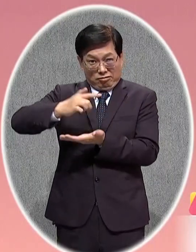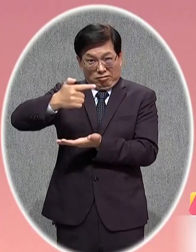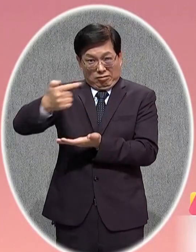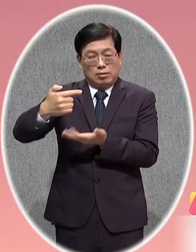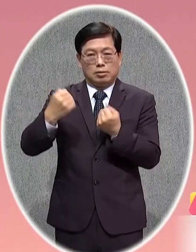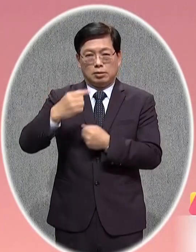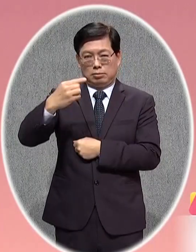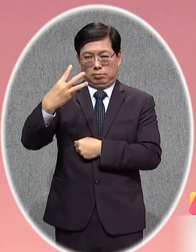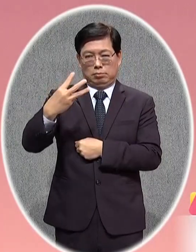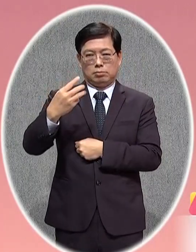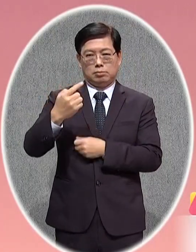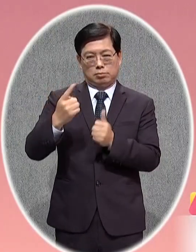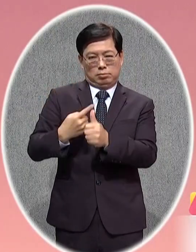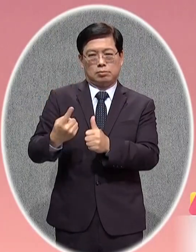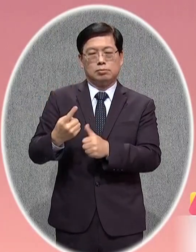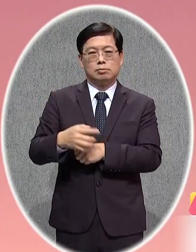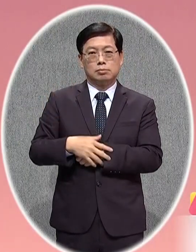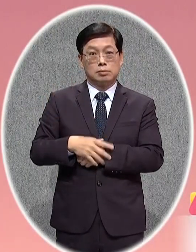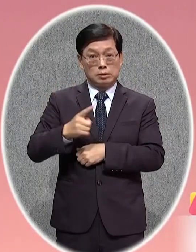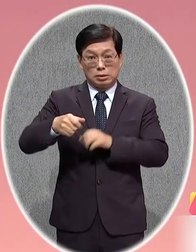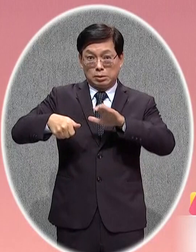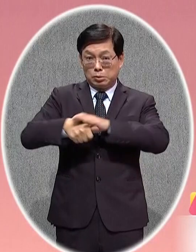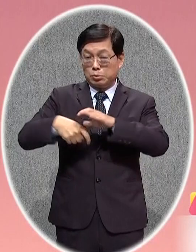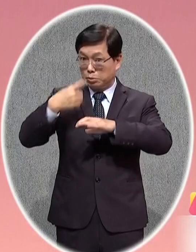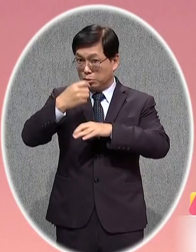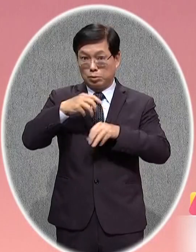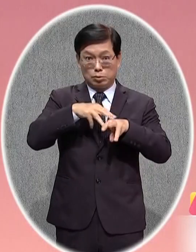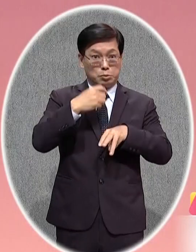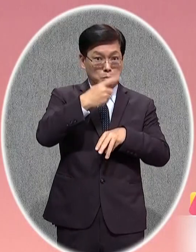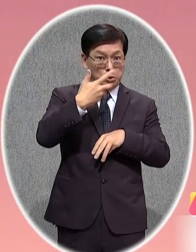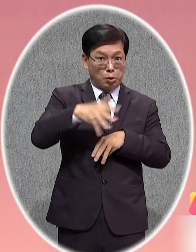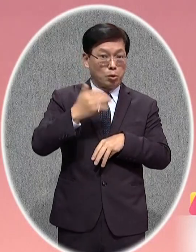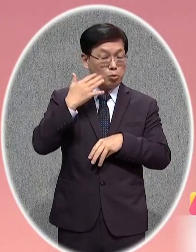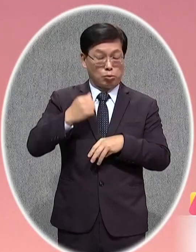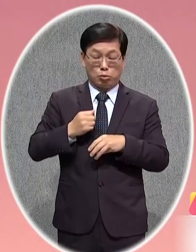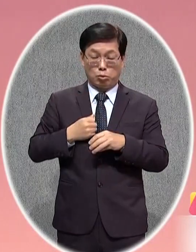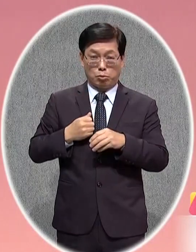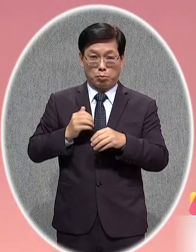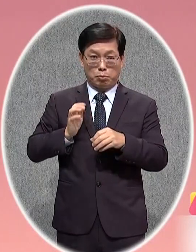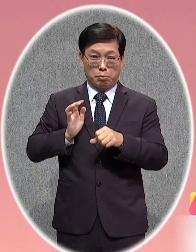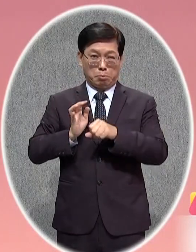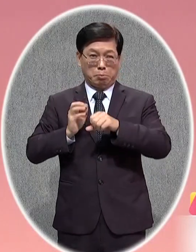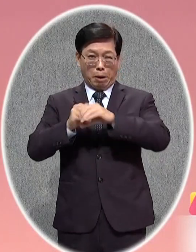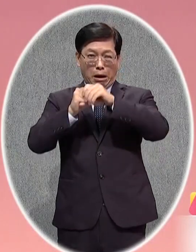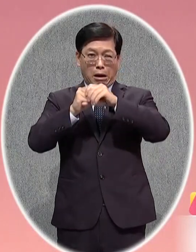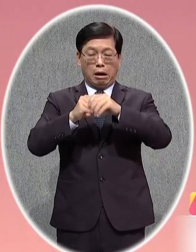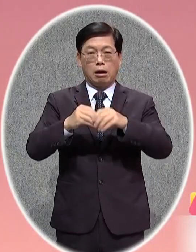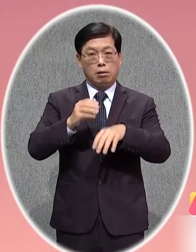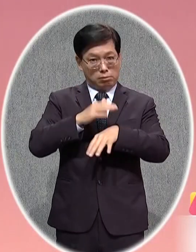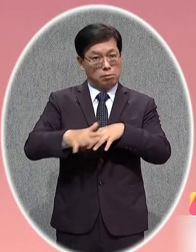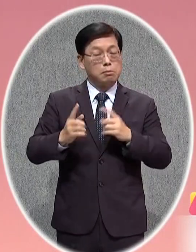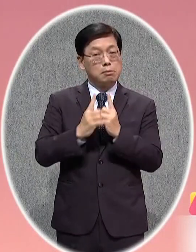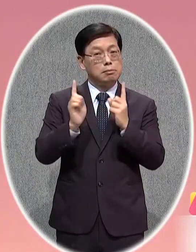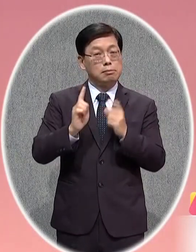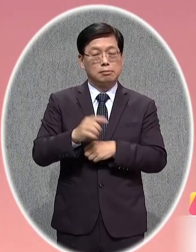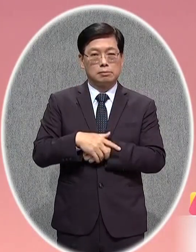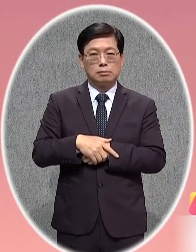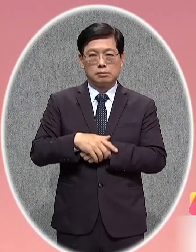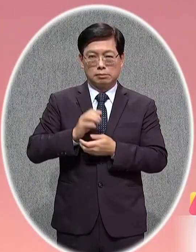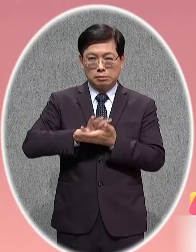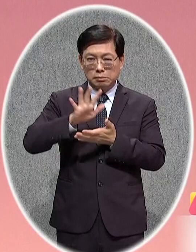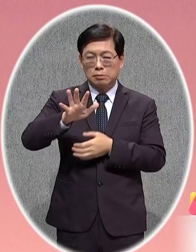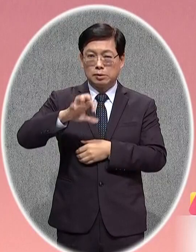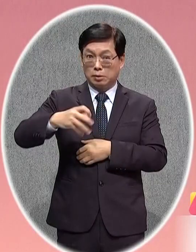会是 G3 区。 G3 区的入水口出水口一旦阻塞的时候，甚至于可能发生未来我们有